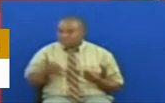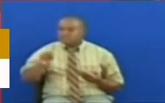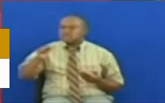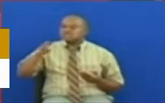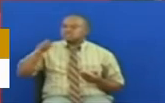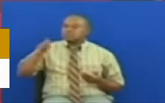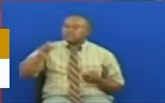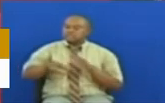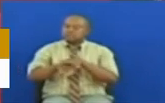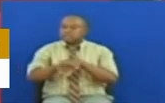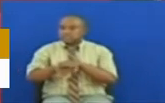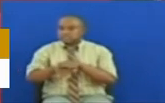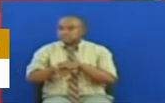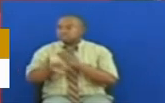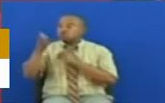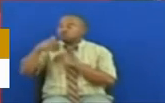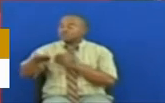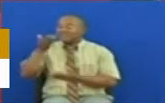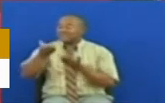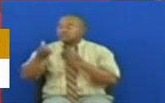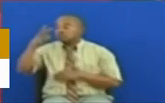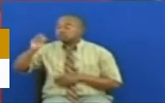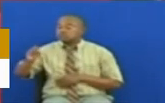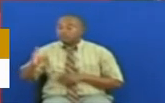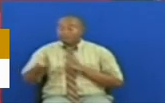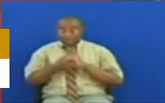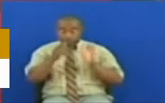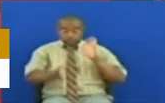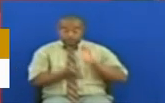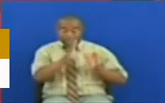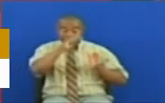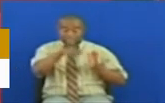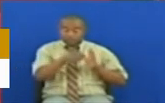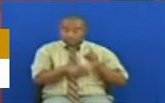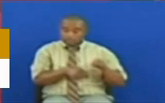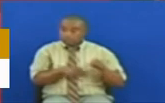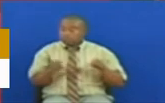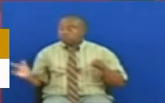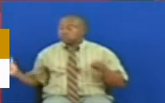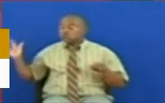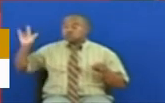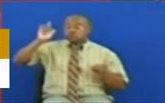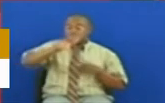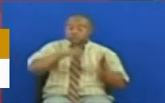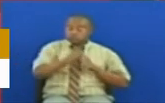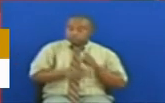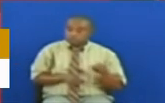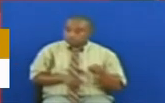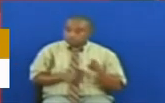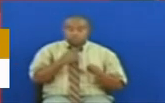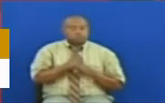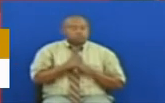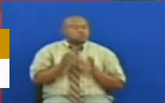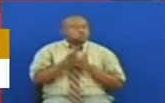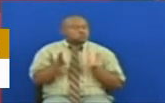20 kwenda nchi za nje. Lakini leo tukianzisha hapa ndege zetu ambazo tumenunua za mzigo, kazi kubwa